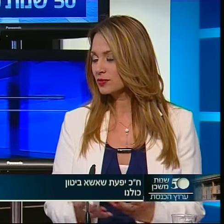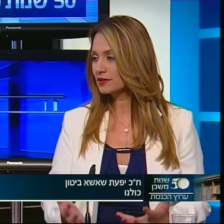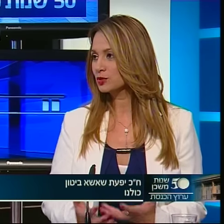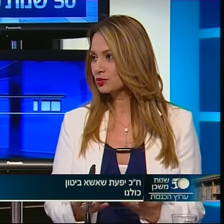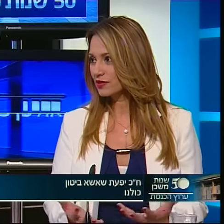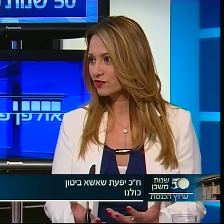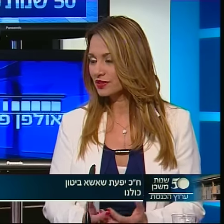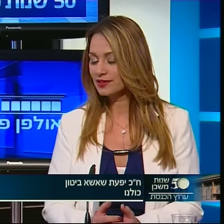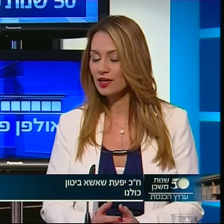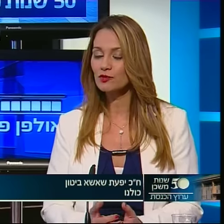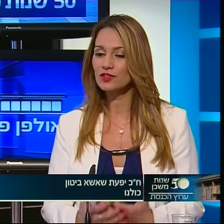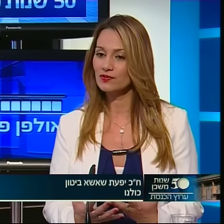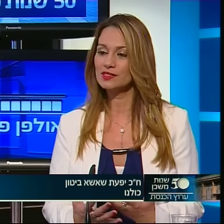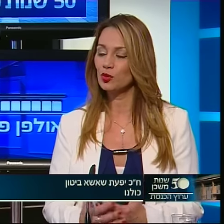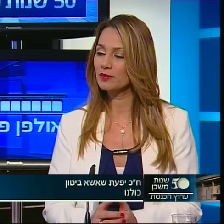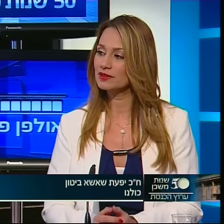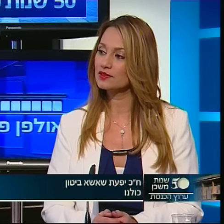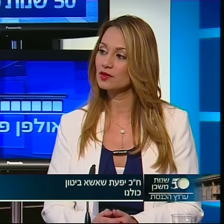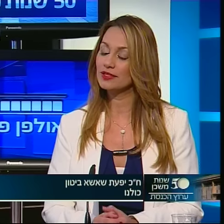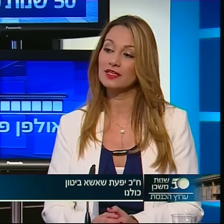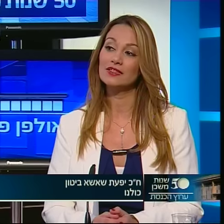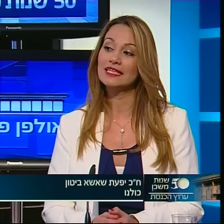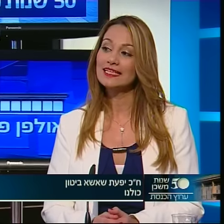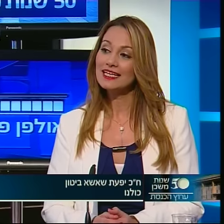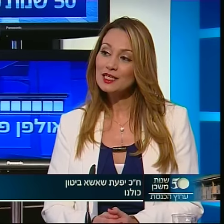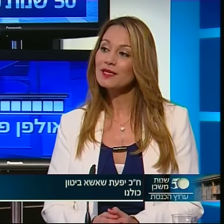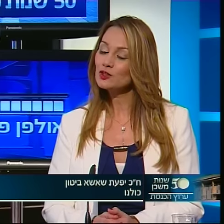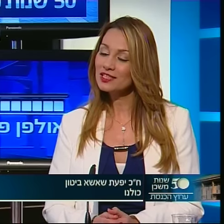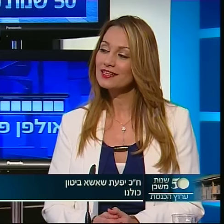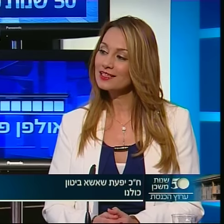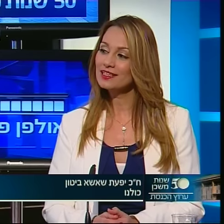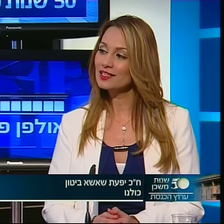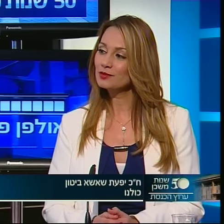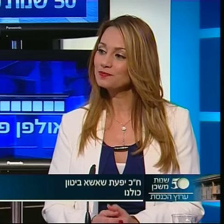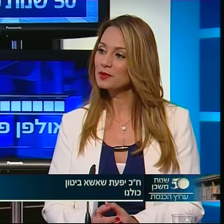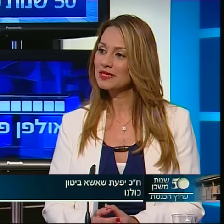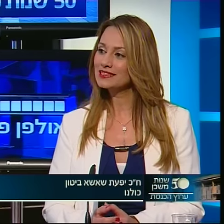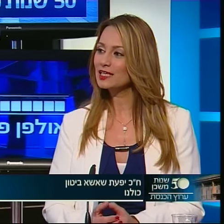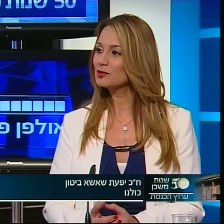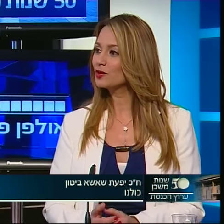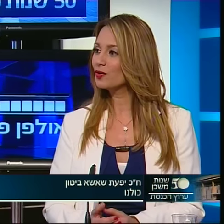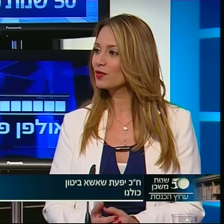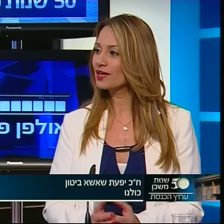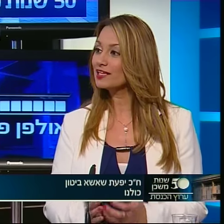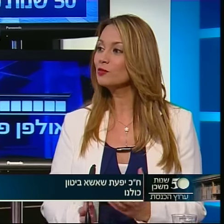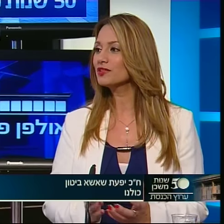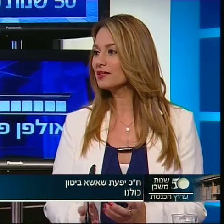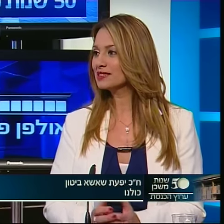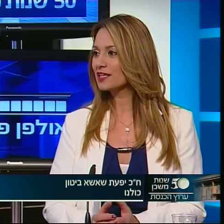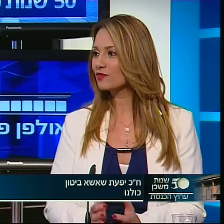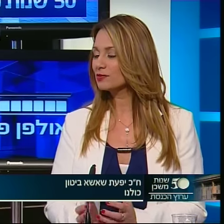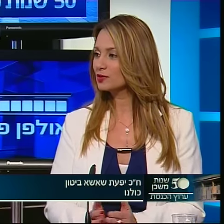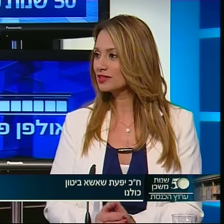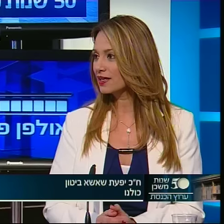ימצא איזשהו מחנה משותף רחב יותר, והציבור באמת יתחבר אליו. אני אמרתי שאני עדיין... מנסה למצוא, ככה ללמוד